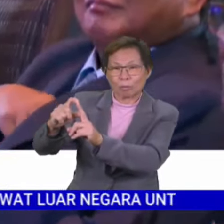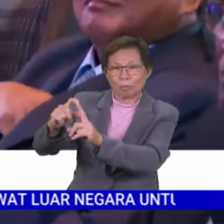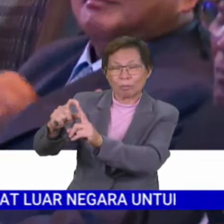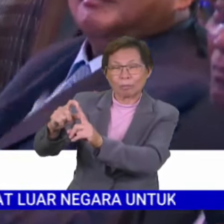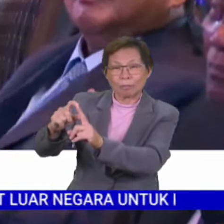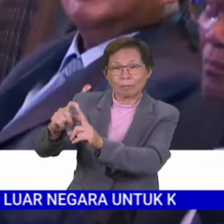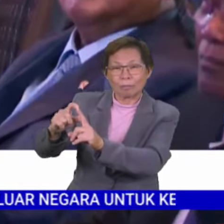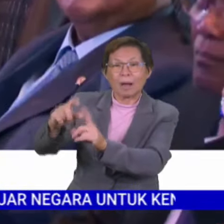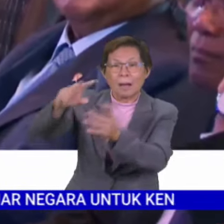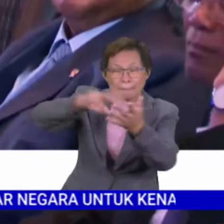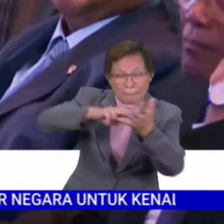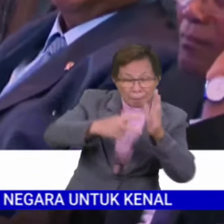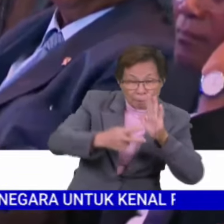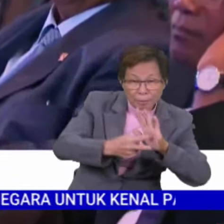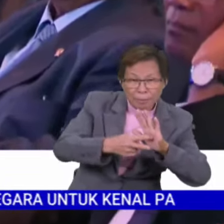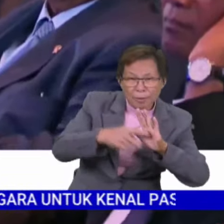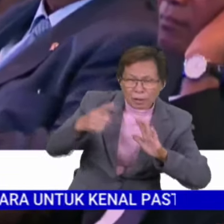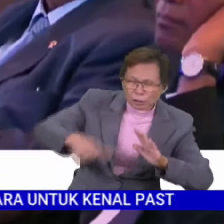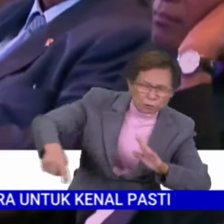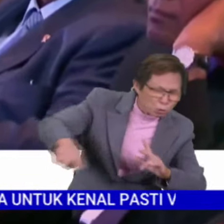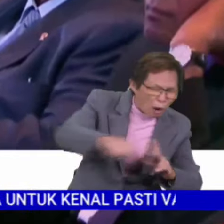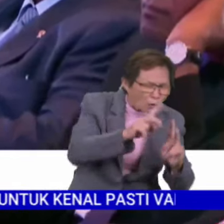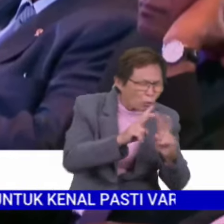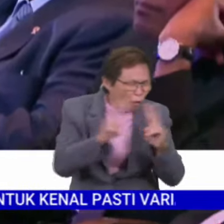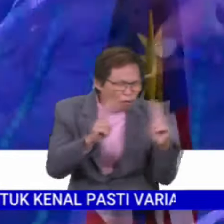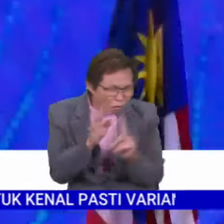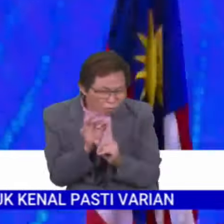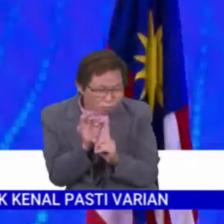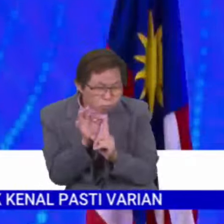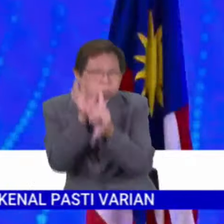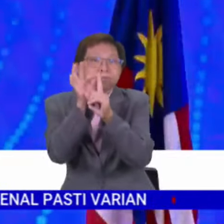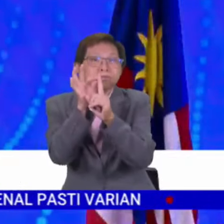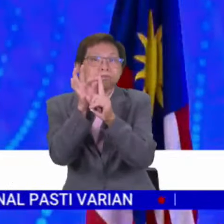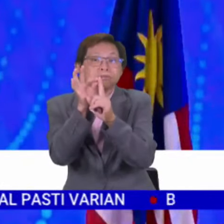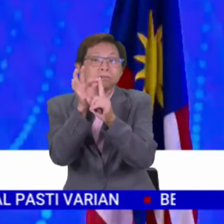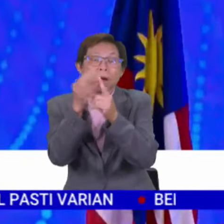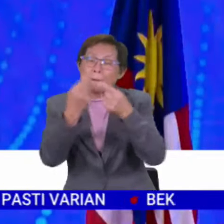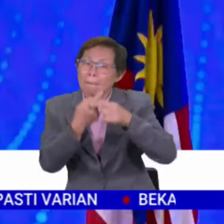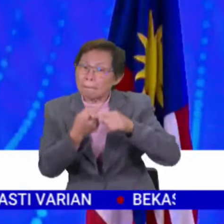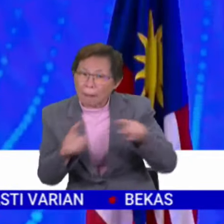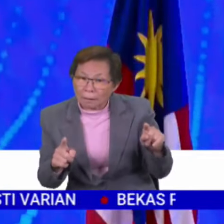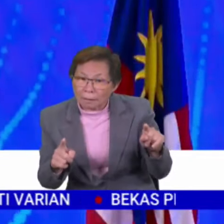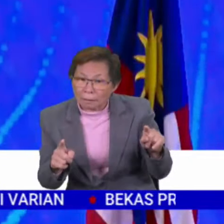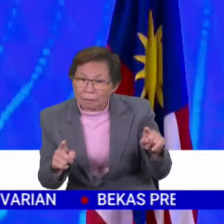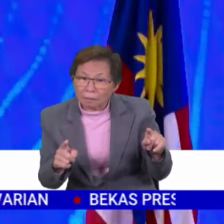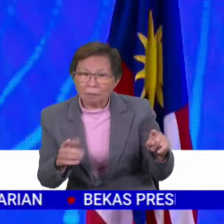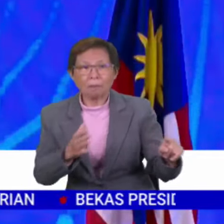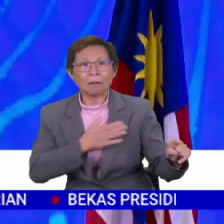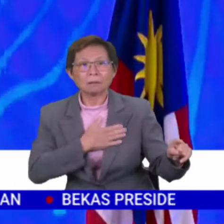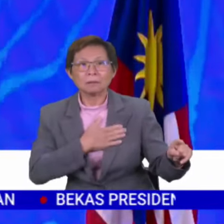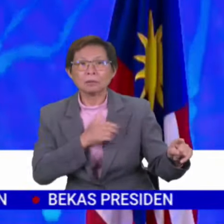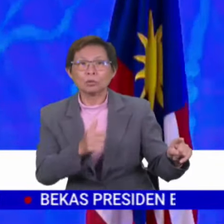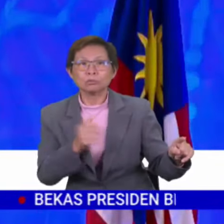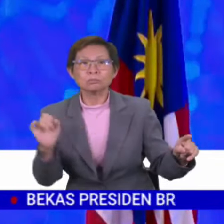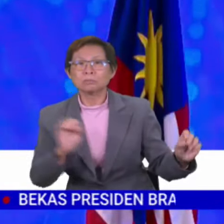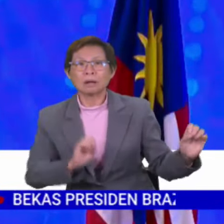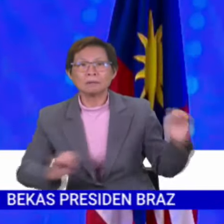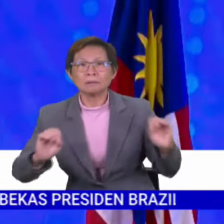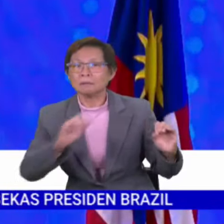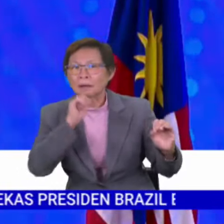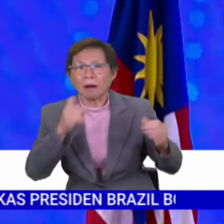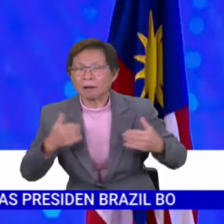Maknanya, you are so specialized, tetapi tak ada humanity. Tak ada